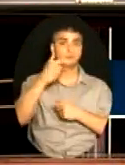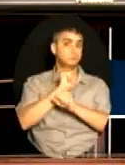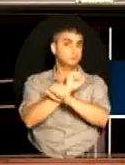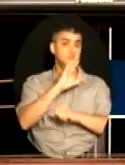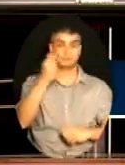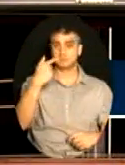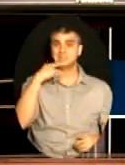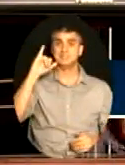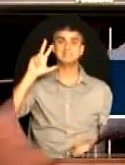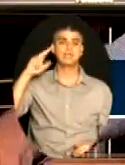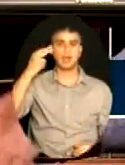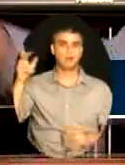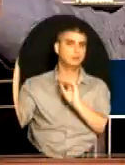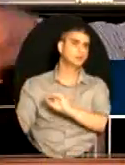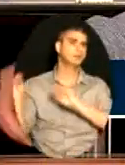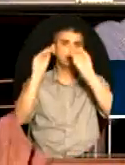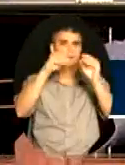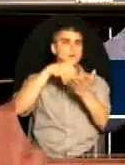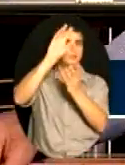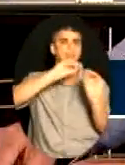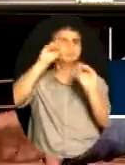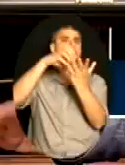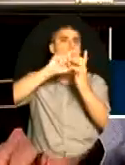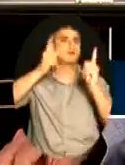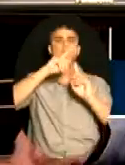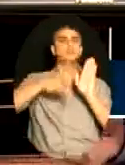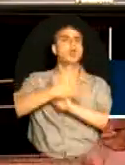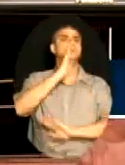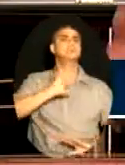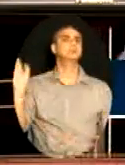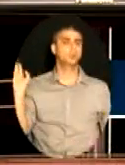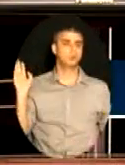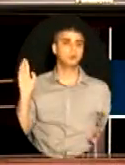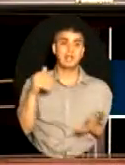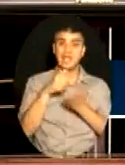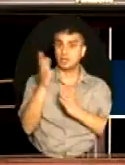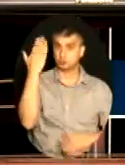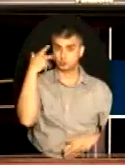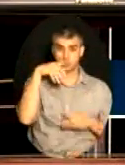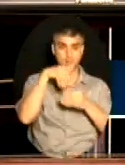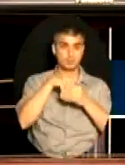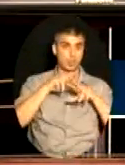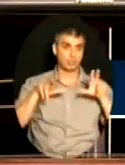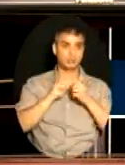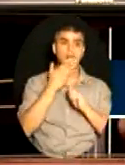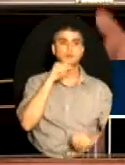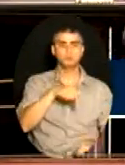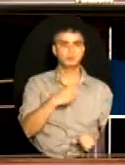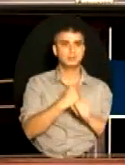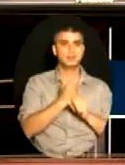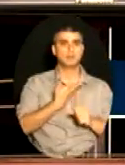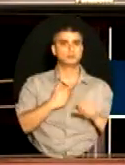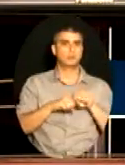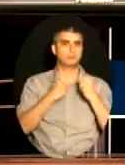אותם, אם מיצהר צריך להרחיק אותם לסוסיה, תרחיקו אותם שלא יצאו ההרחקות שהיו בתוך הארץ, או לירושלים, התחילו לעשות